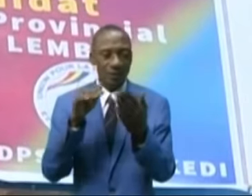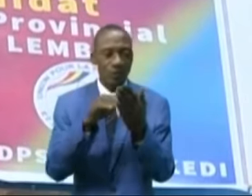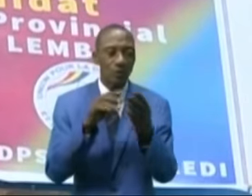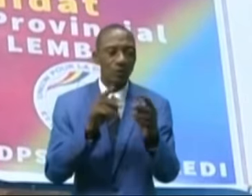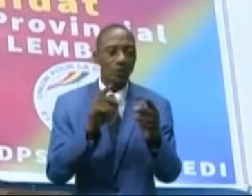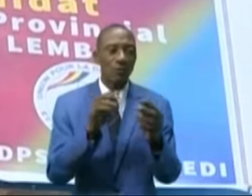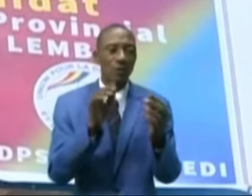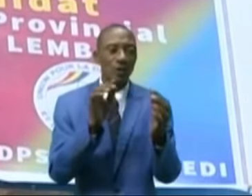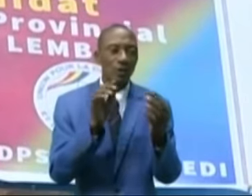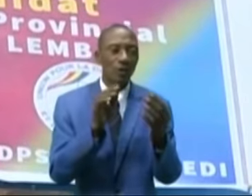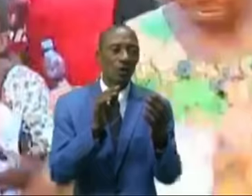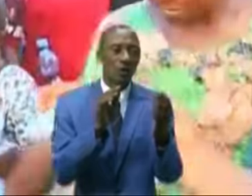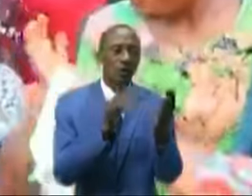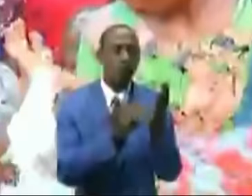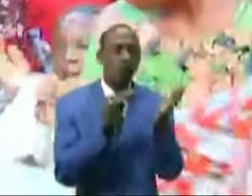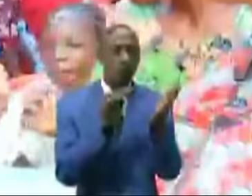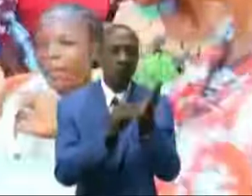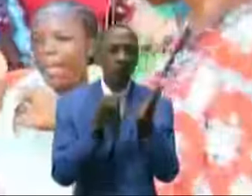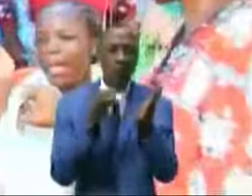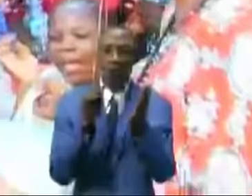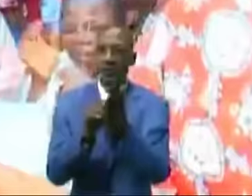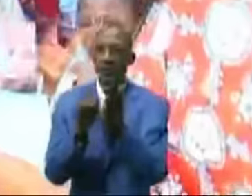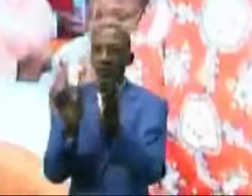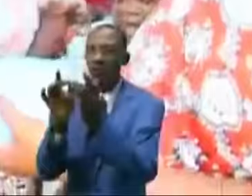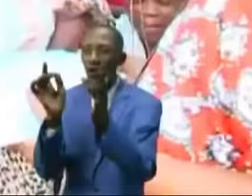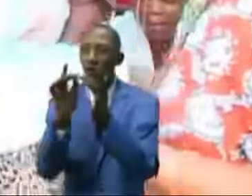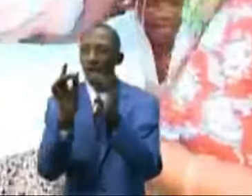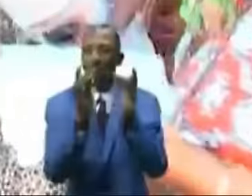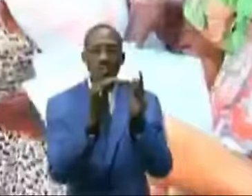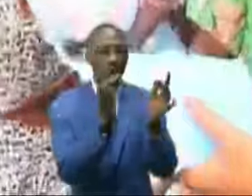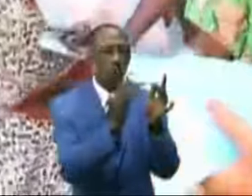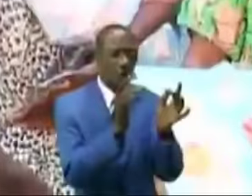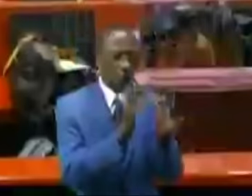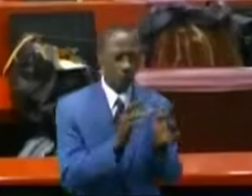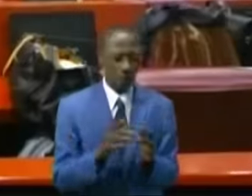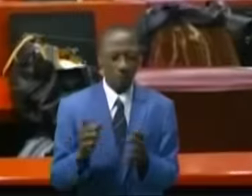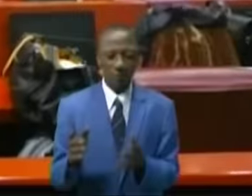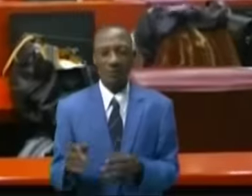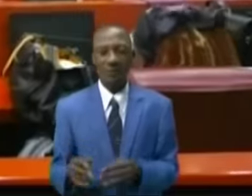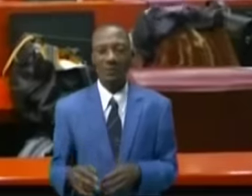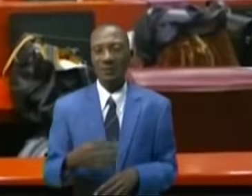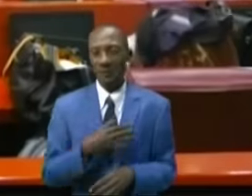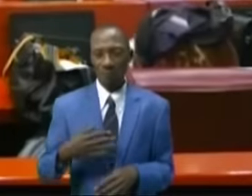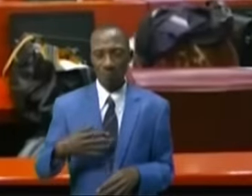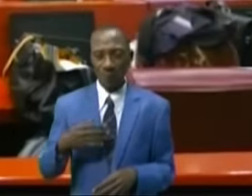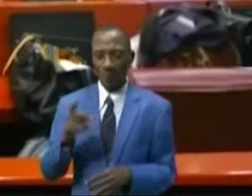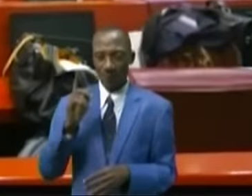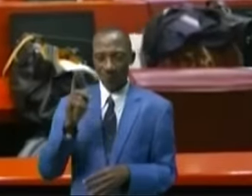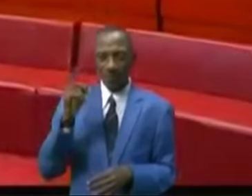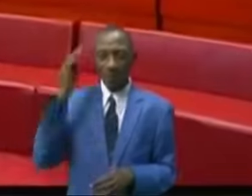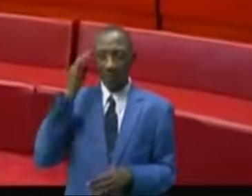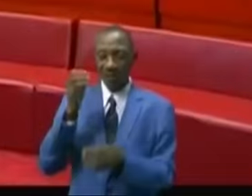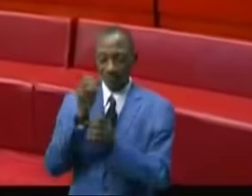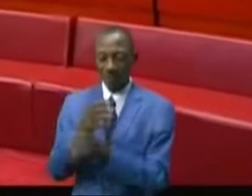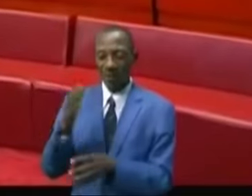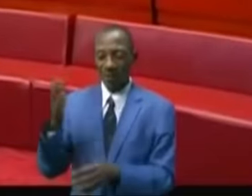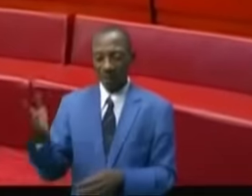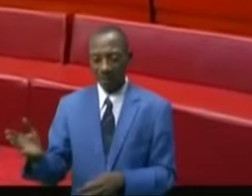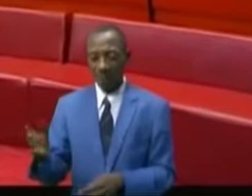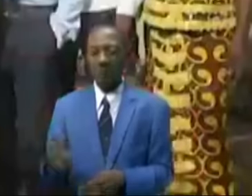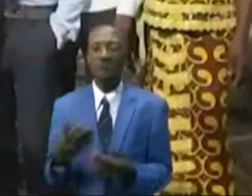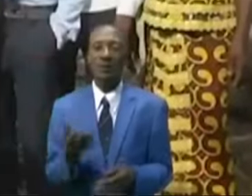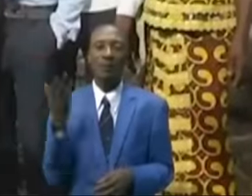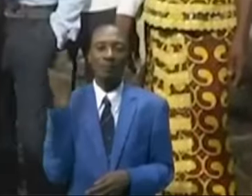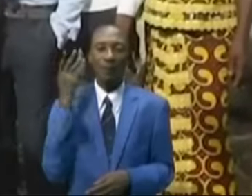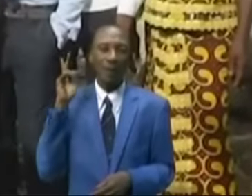mandatée par la base de la circonscription de Mont-Amba, aujourd'hui sénateur. C'est un parcours élogé, mérité. Pour